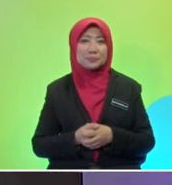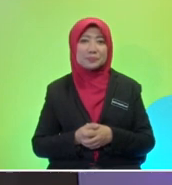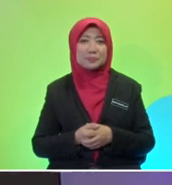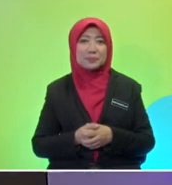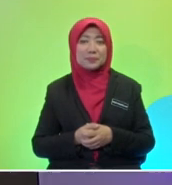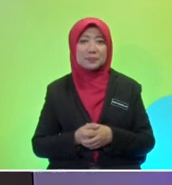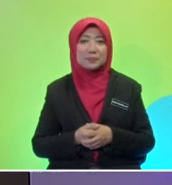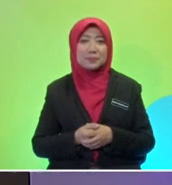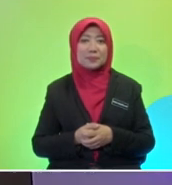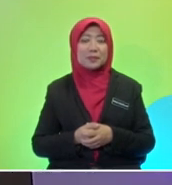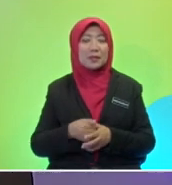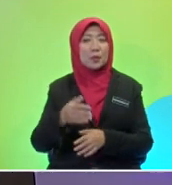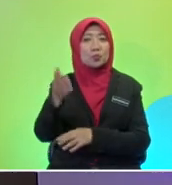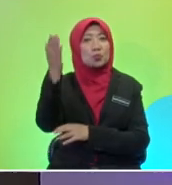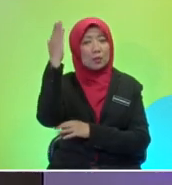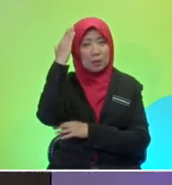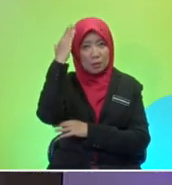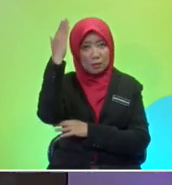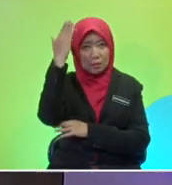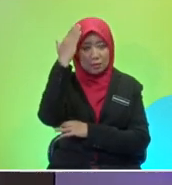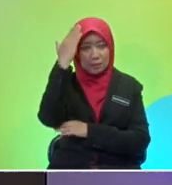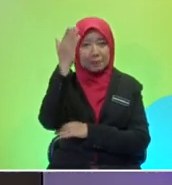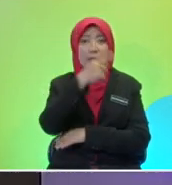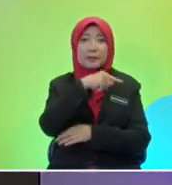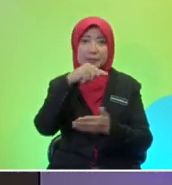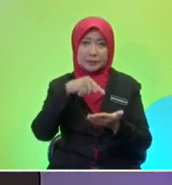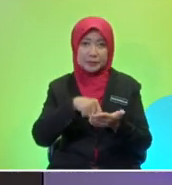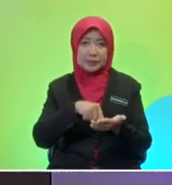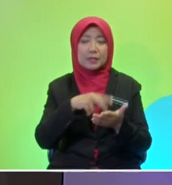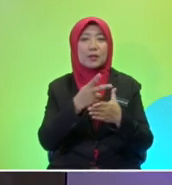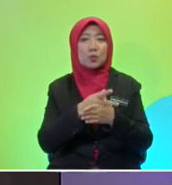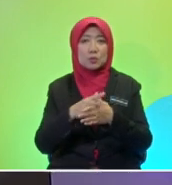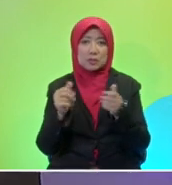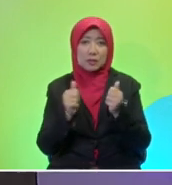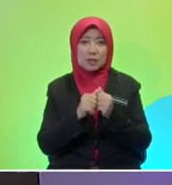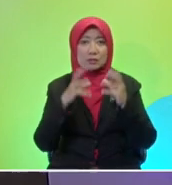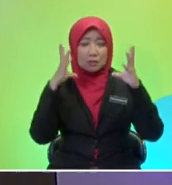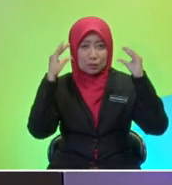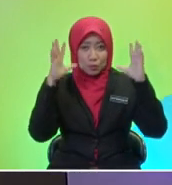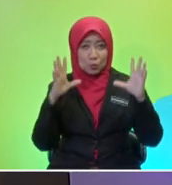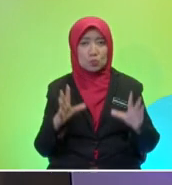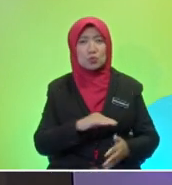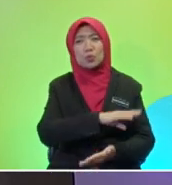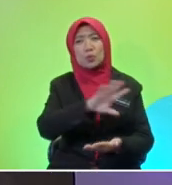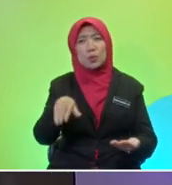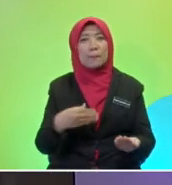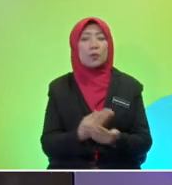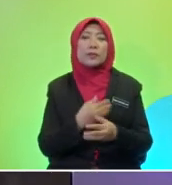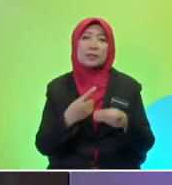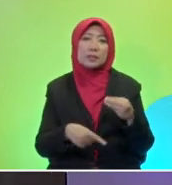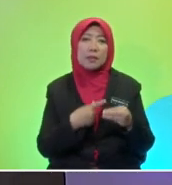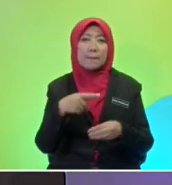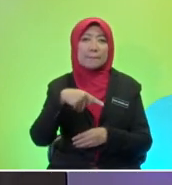Oke Alhamdulillah oke Hari ini dengan guru-guru di luar sana tentang PBD dalam matematika